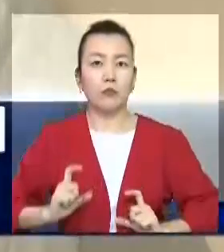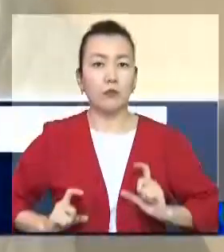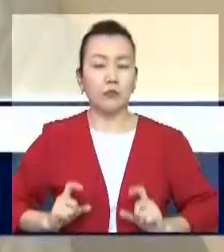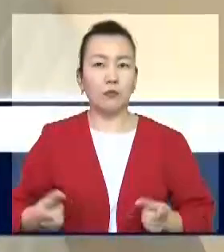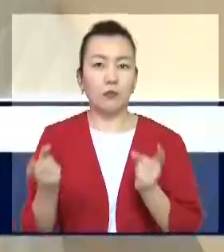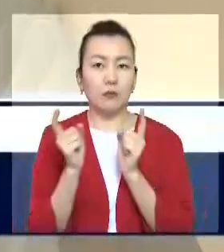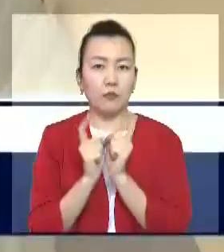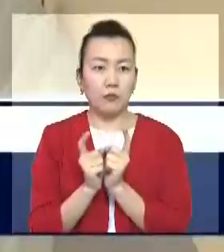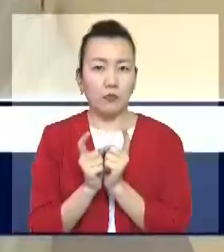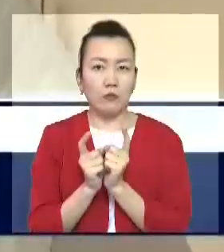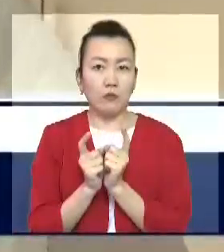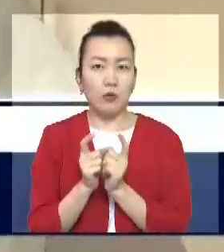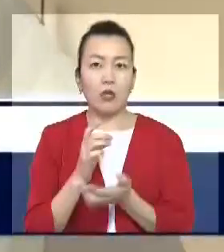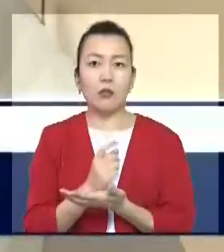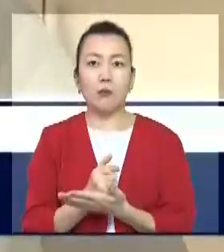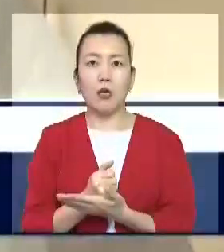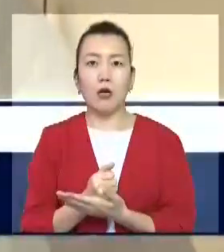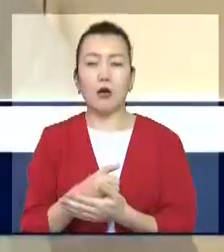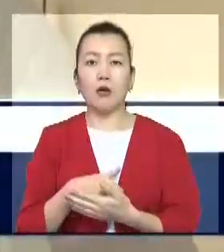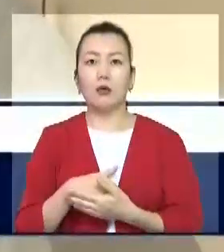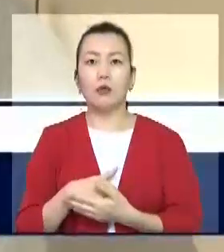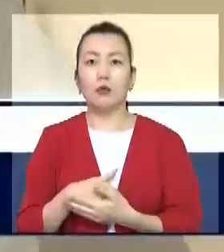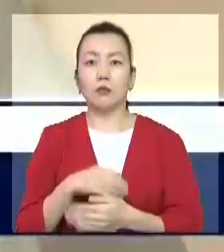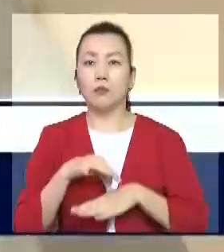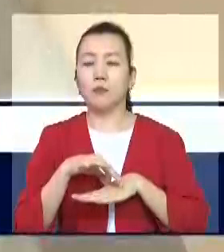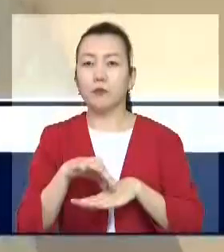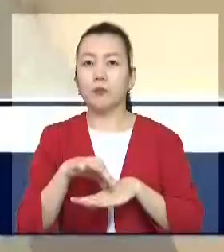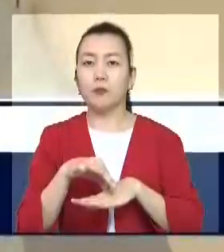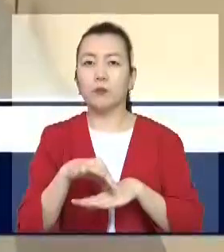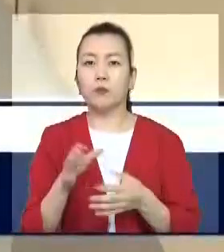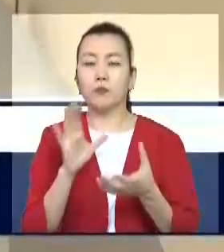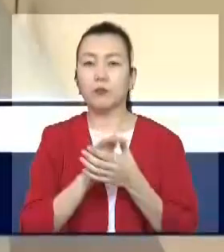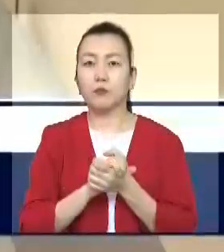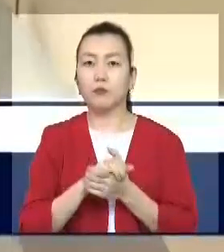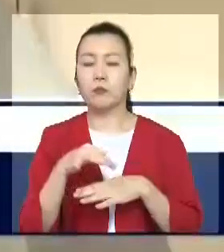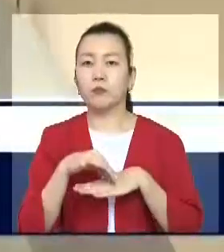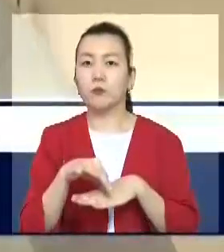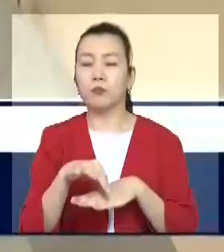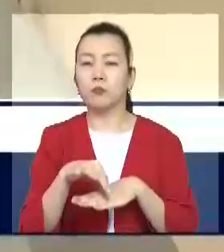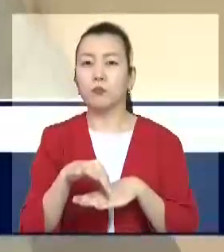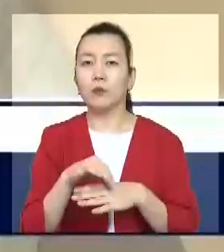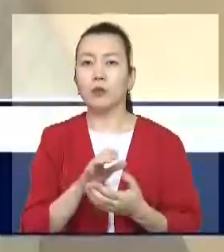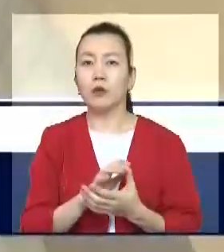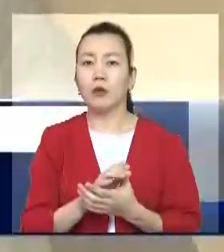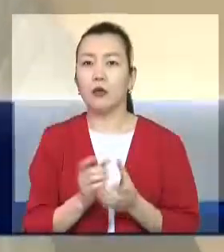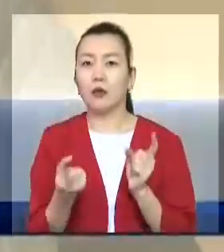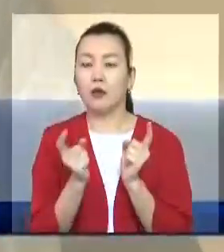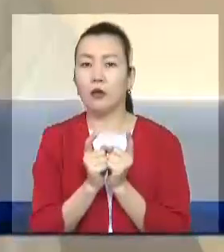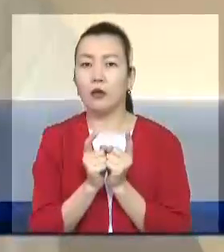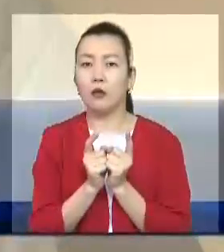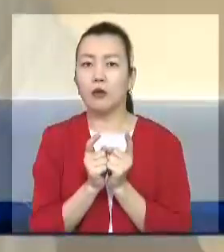образования в Актюбинском колледже транспорта, связи и новых технологий проходит встреча с нашими религиозными деятелями.